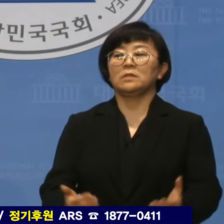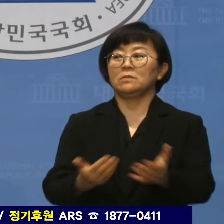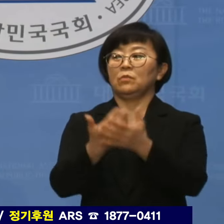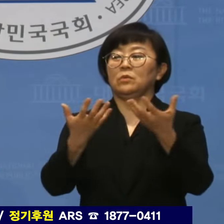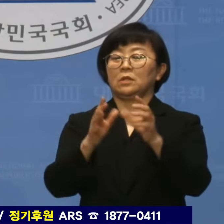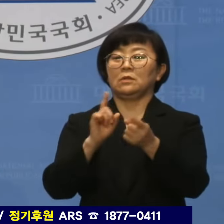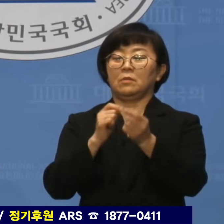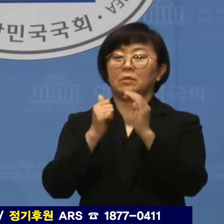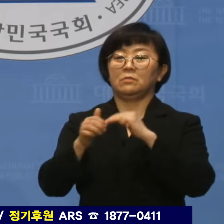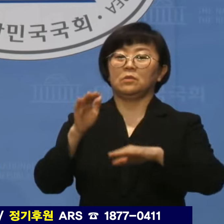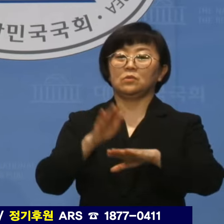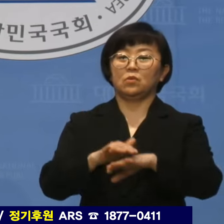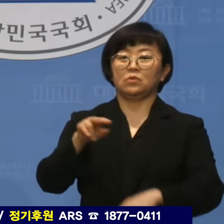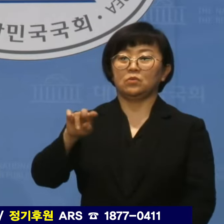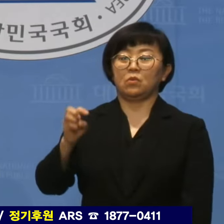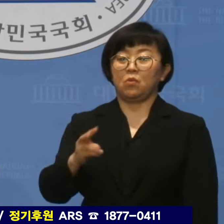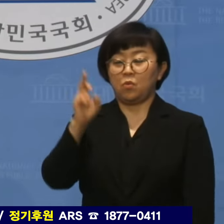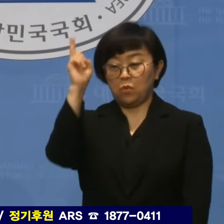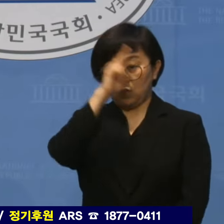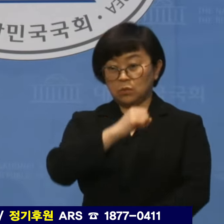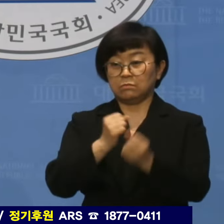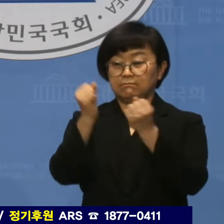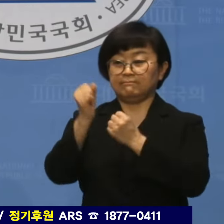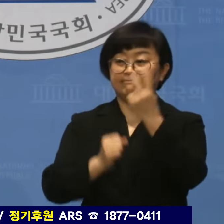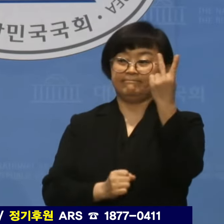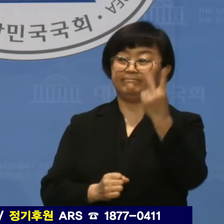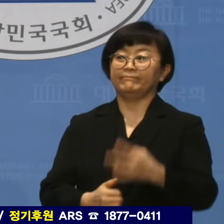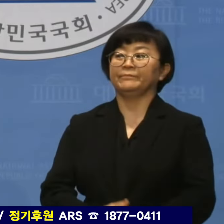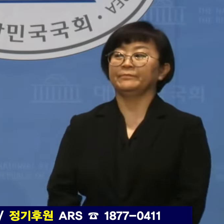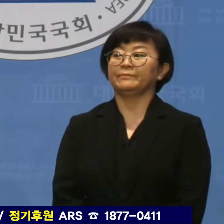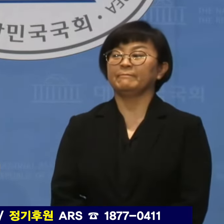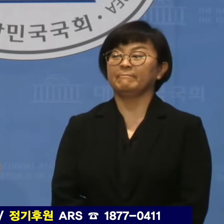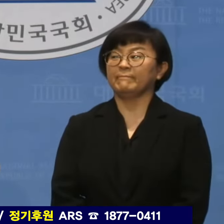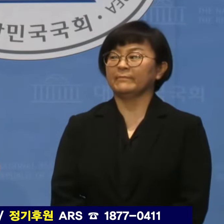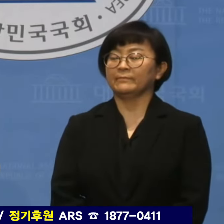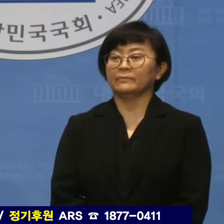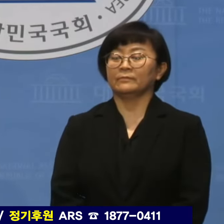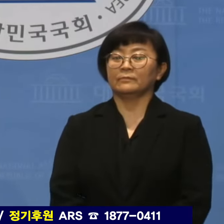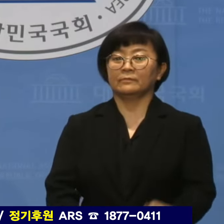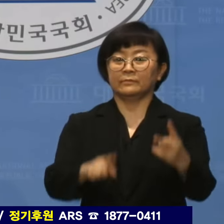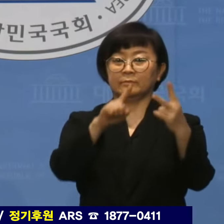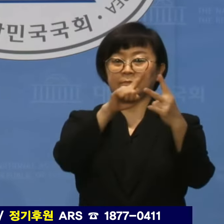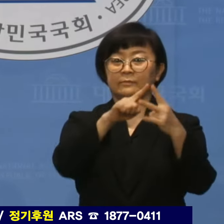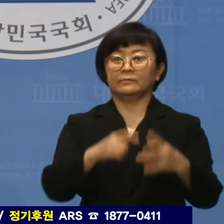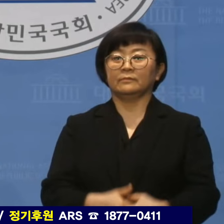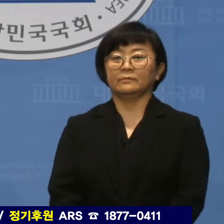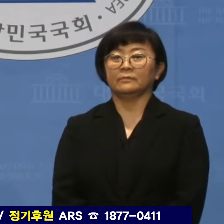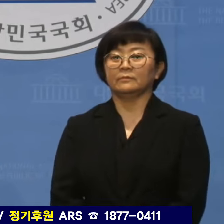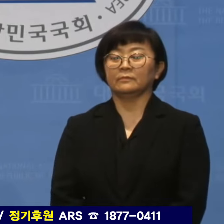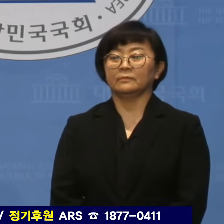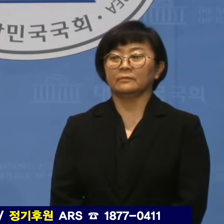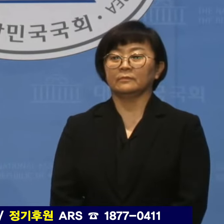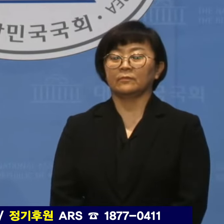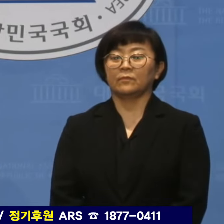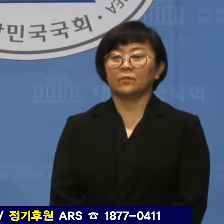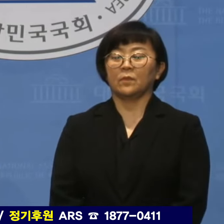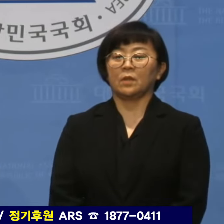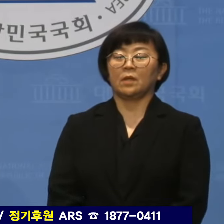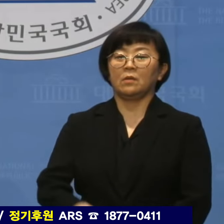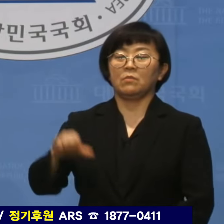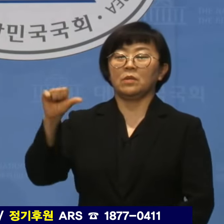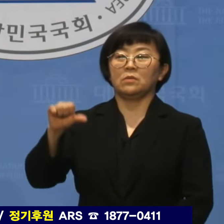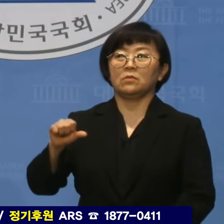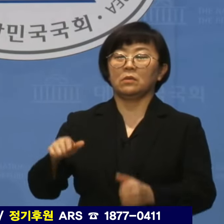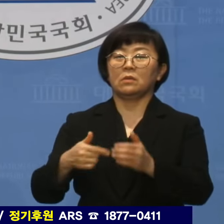네, 진보당 대변인 손솔입니다. 오전 브리핑 두 건 말씀드리겠습니다. 첫 번째입니다. 패소할